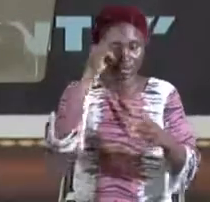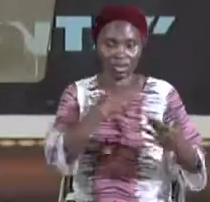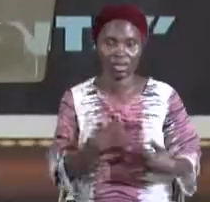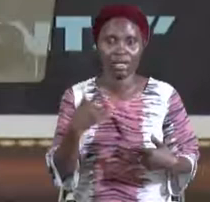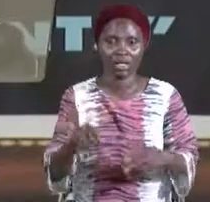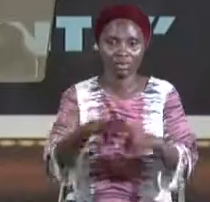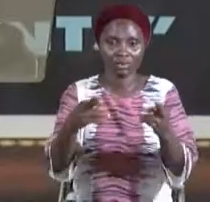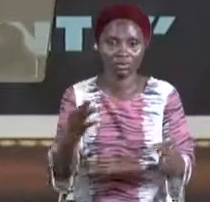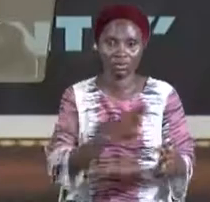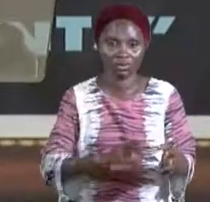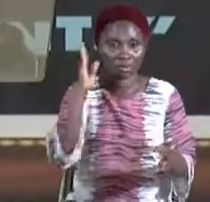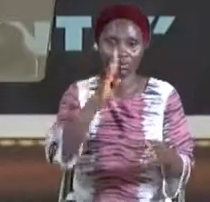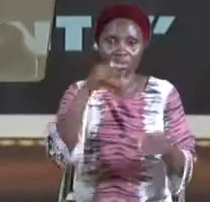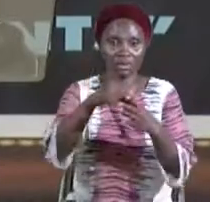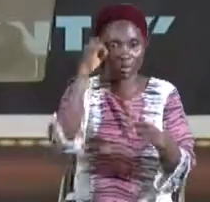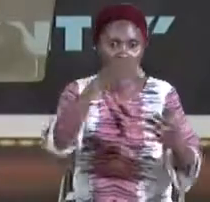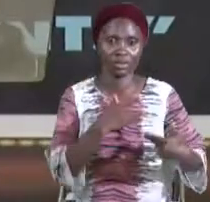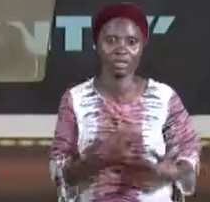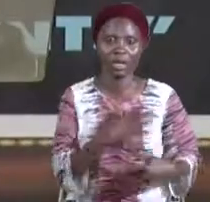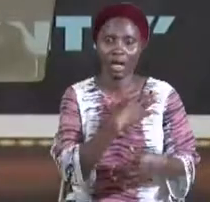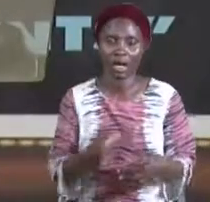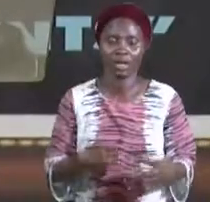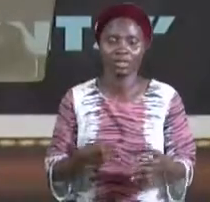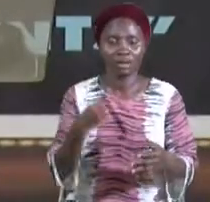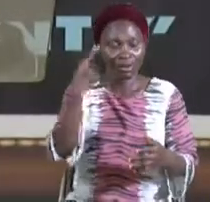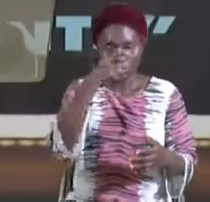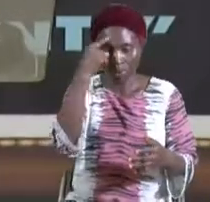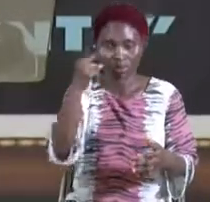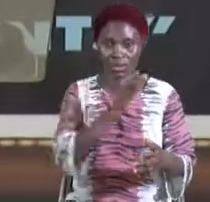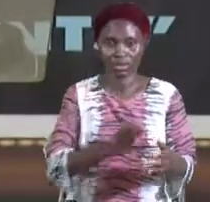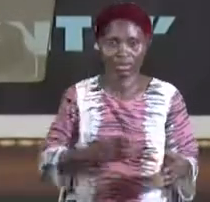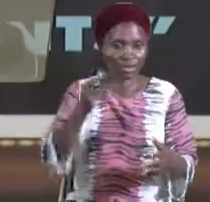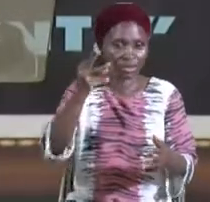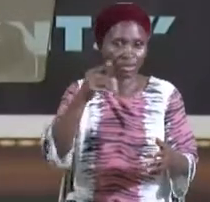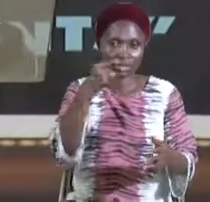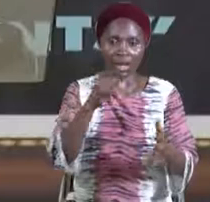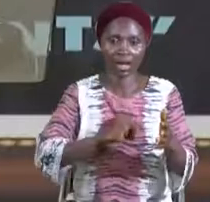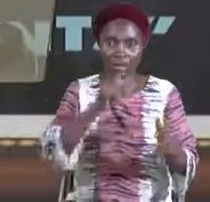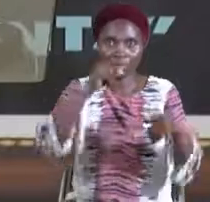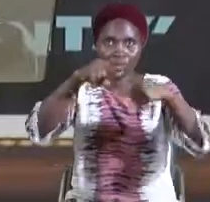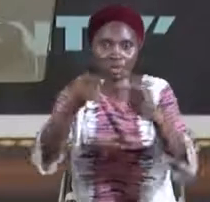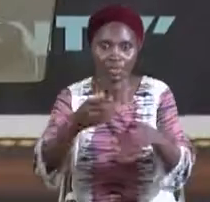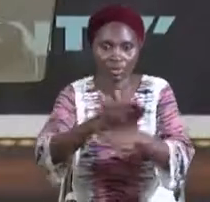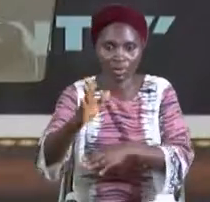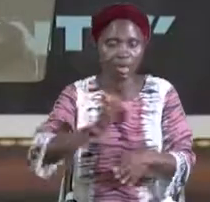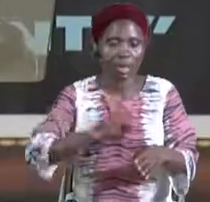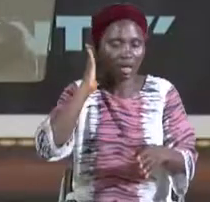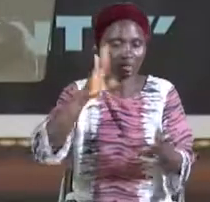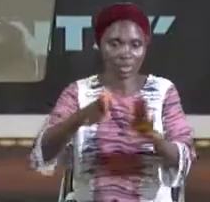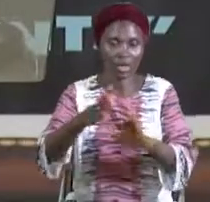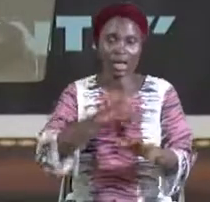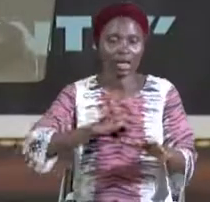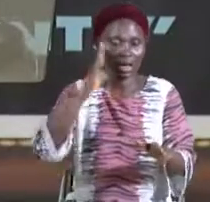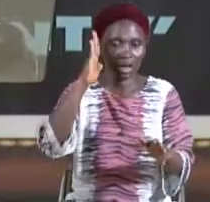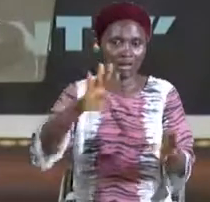révélation de Christ sera dans son cœur. Et le fait que Jésus-Christ a dit, je m'en vais, Je vais mourir. Je vais mourir pour les péchés de